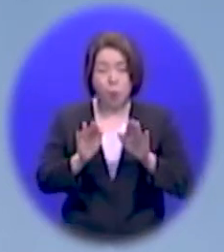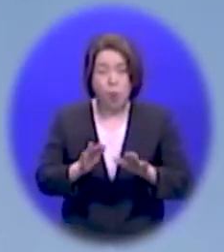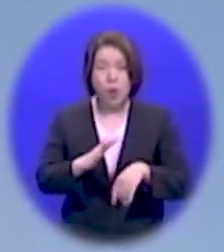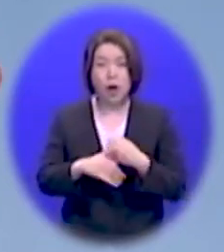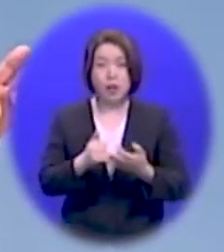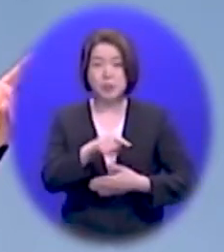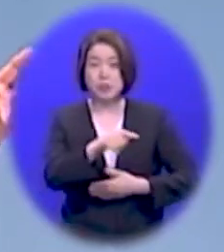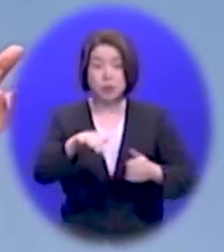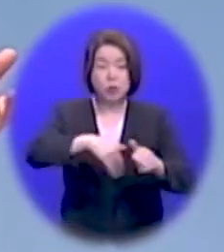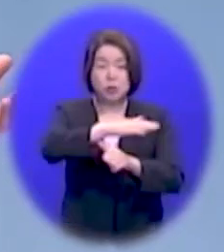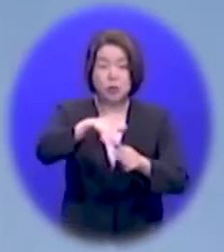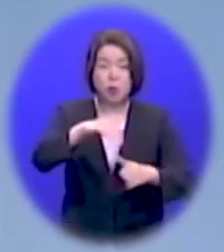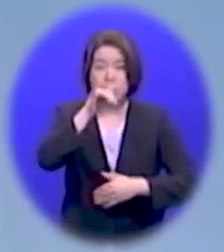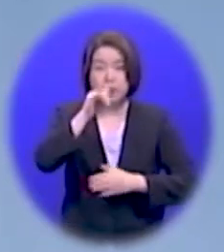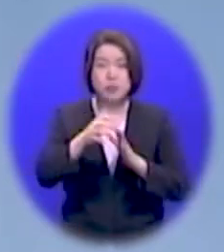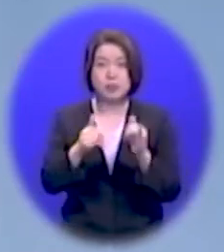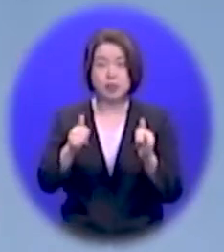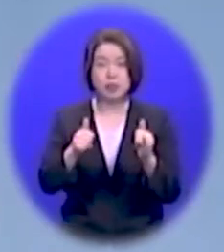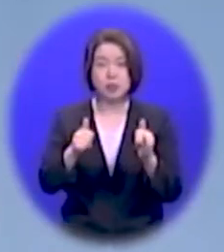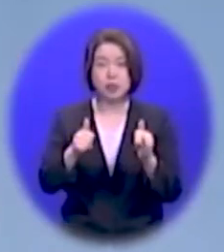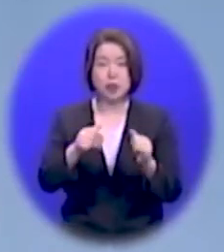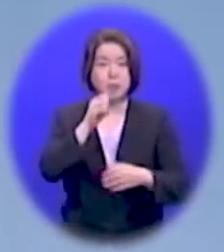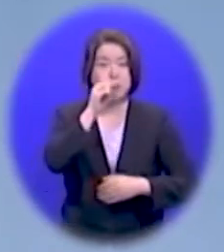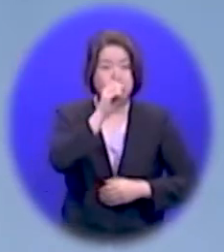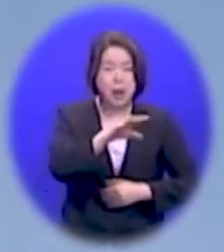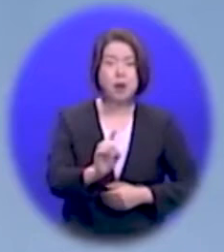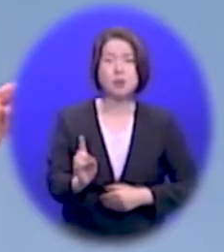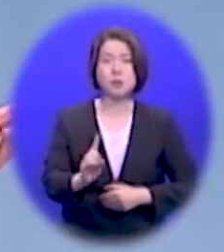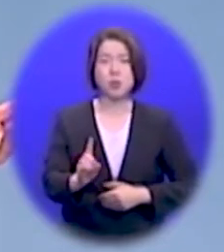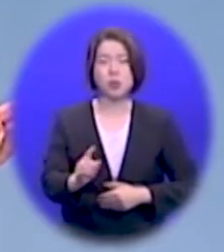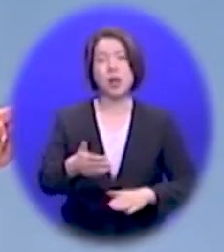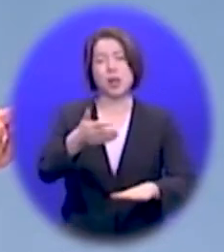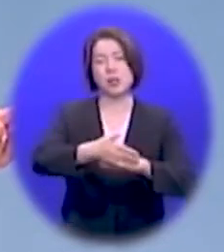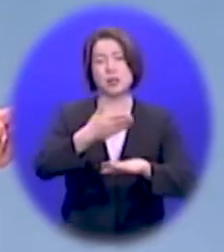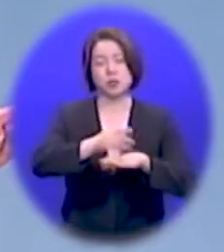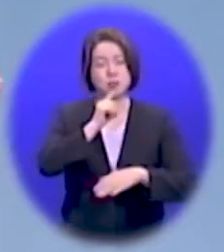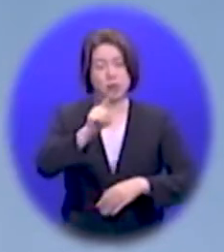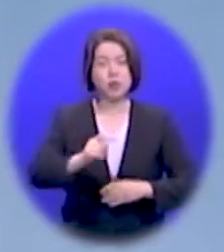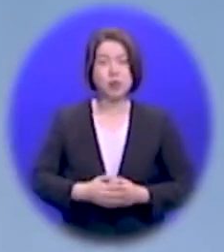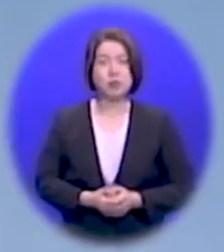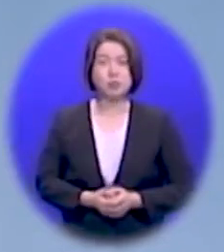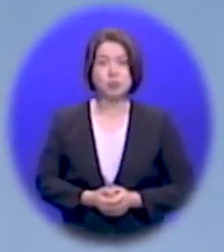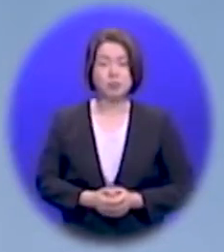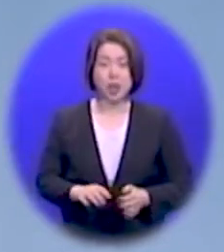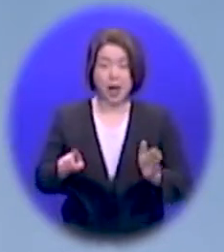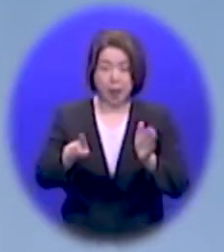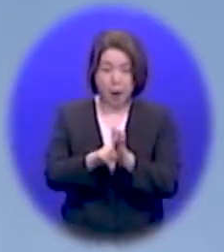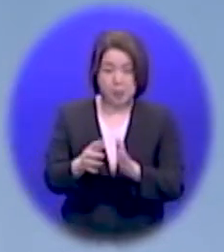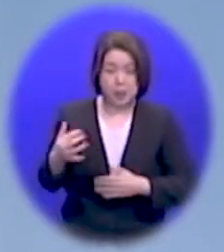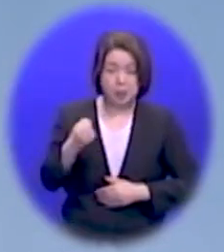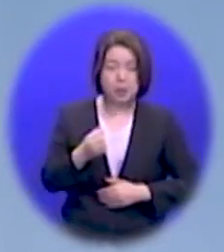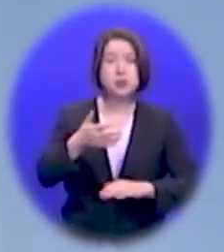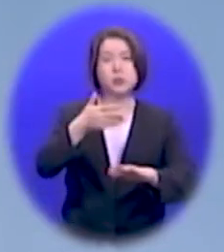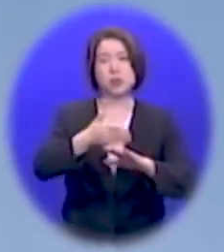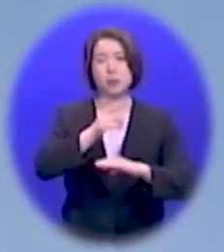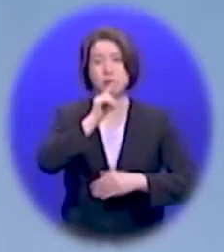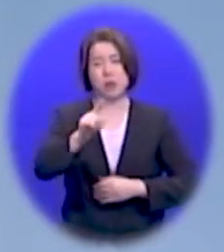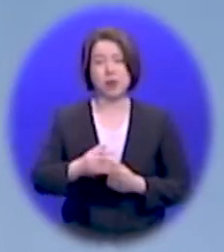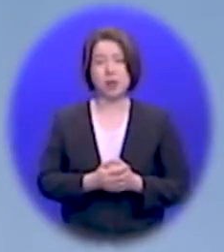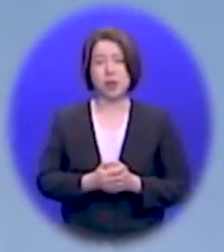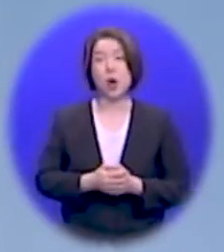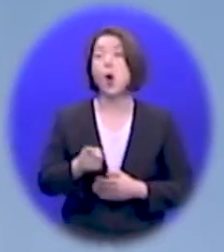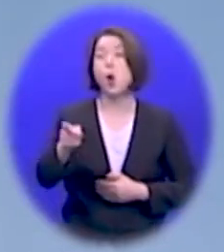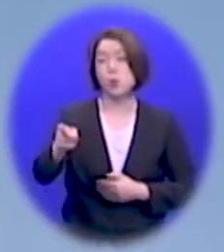그런 상황에 있는 이들에게 뭐라고 말씀 하시지요 감사하는 거예요 믿음으로 감사하라 그것도